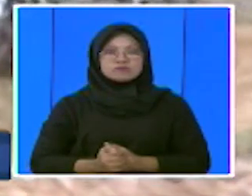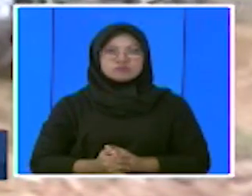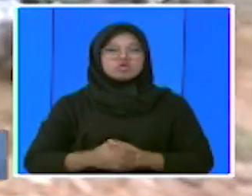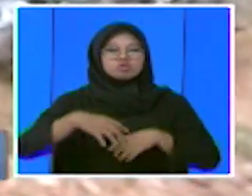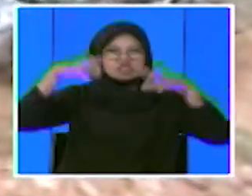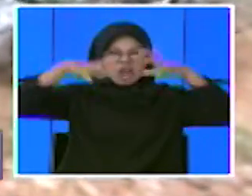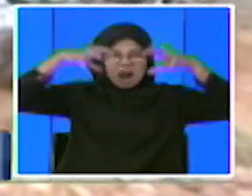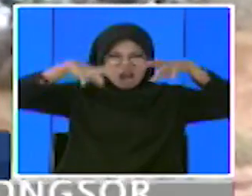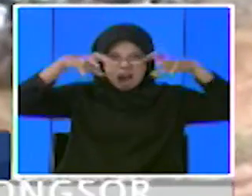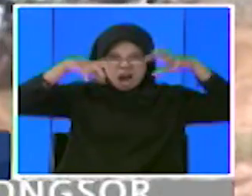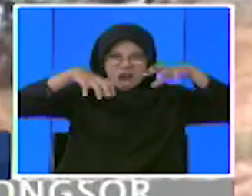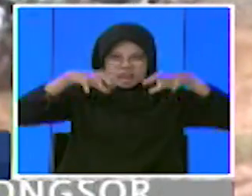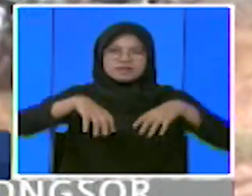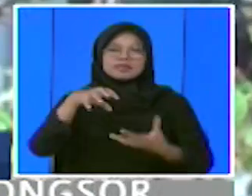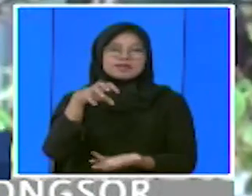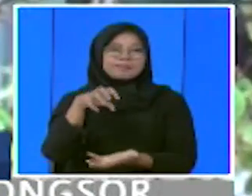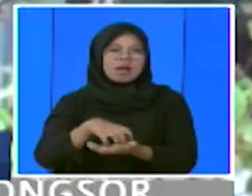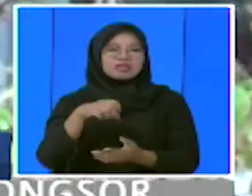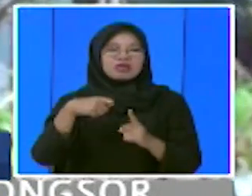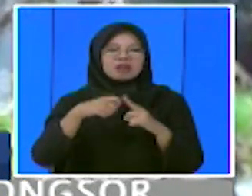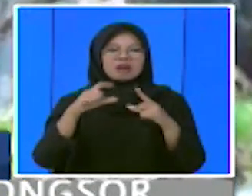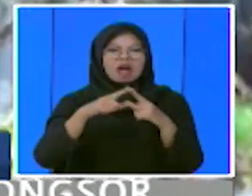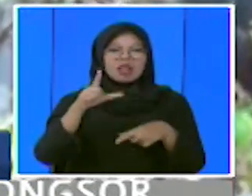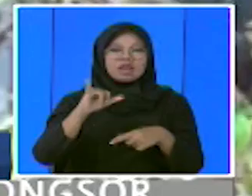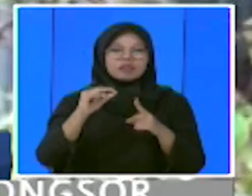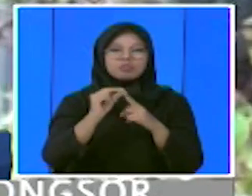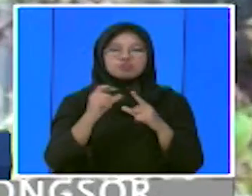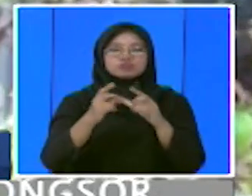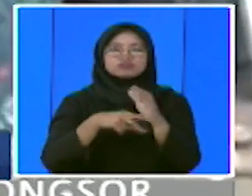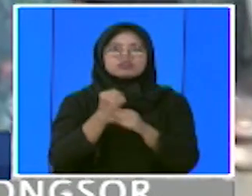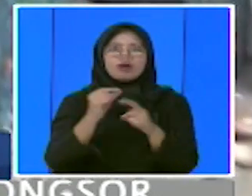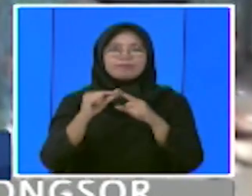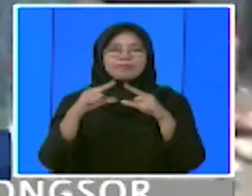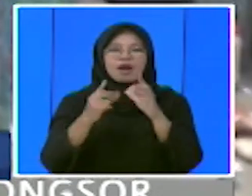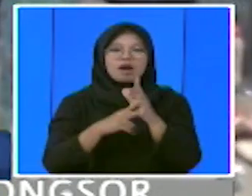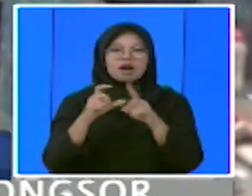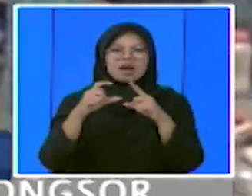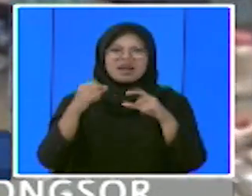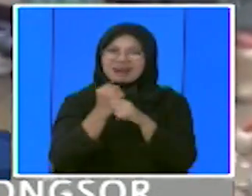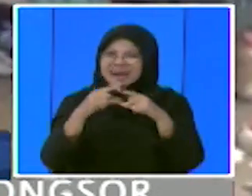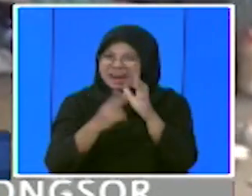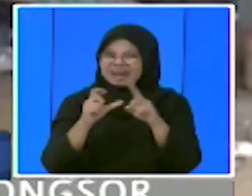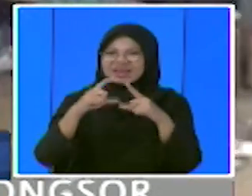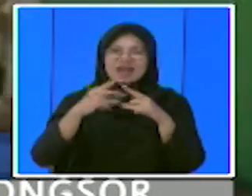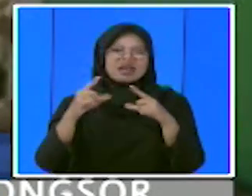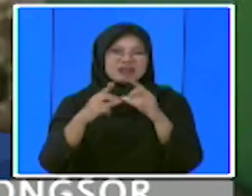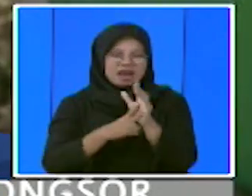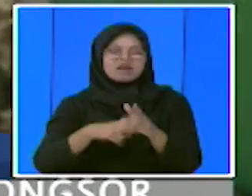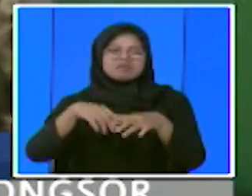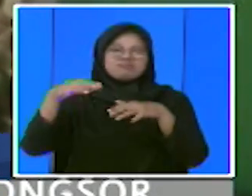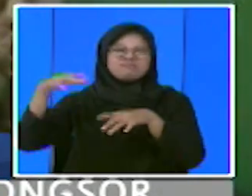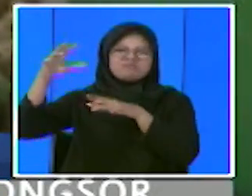Hujan yang terus mengguyur daerah Dusun Cilantor, Desa Putra Pinggan, Kecamatan Kalipucang, Pangandaran, Jawa Barat menyebabkan tanah